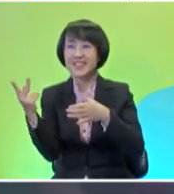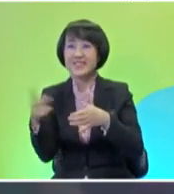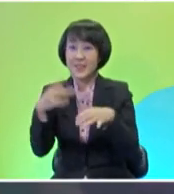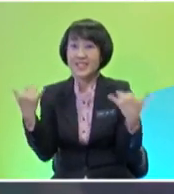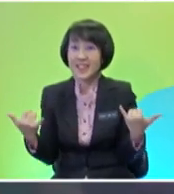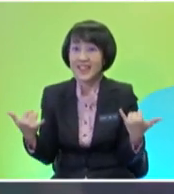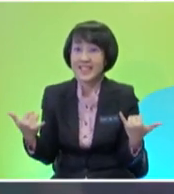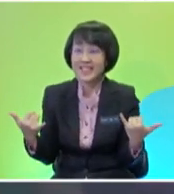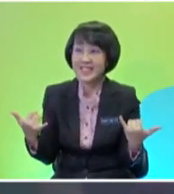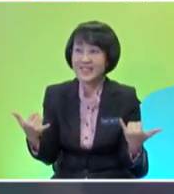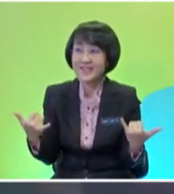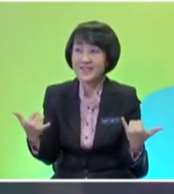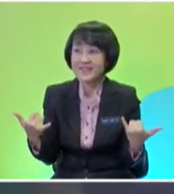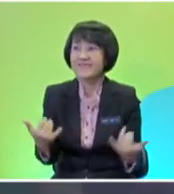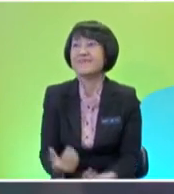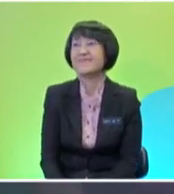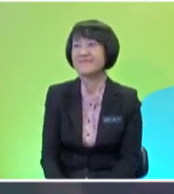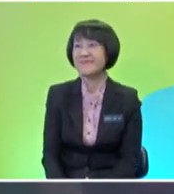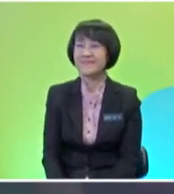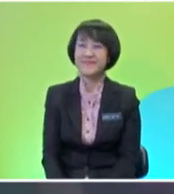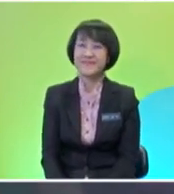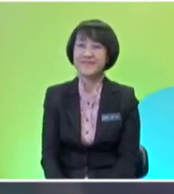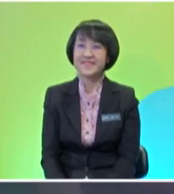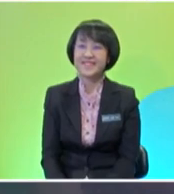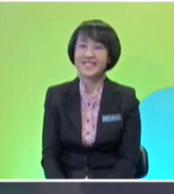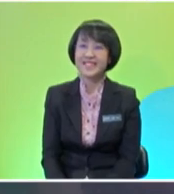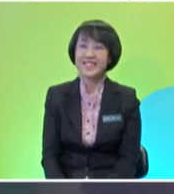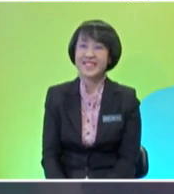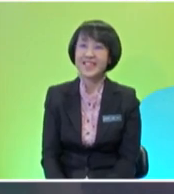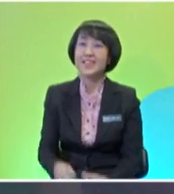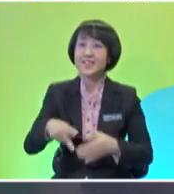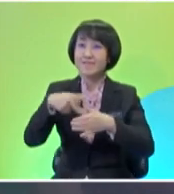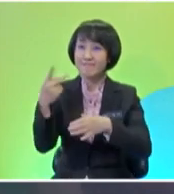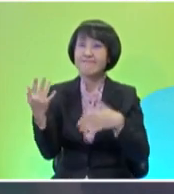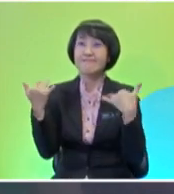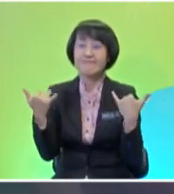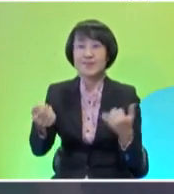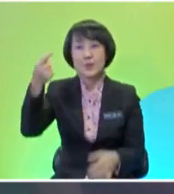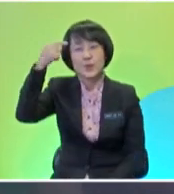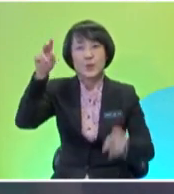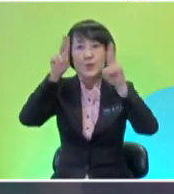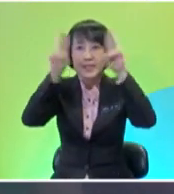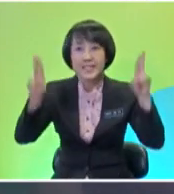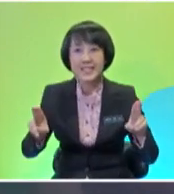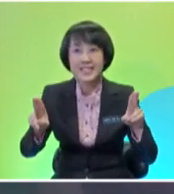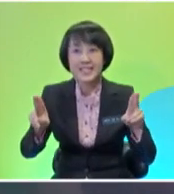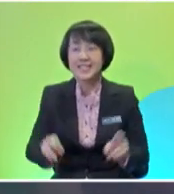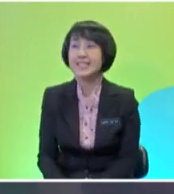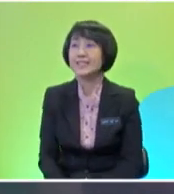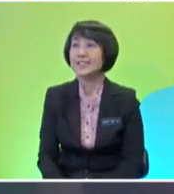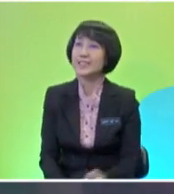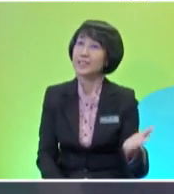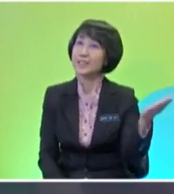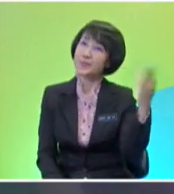sekarang ke? Ya, kejap lagi kita keluar ya. Okey, baik. Kita nak keluar sekarang ni Cikgu. Dah dapat dah. Okey, kita